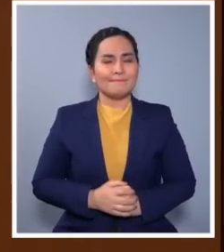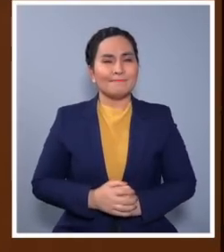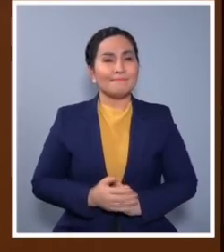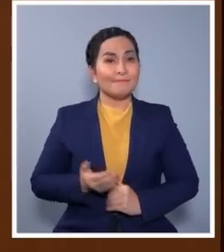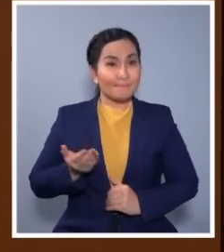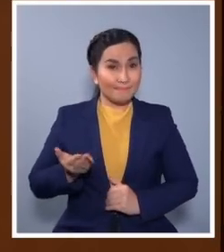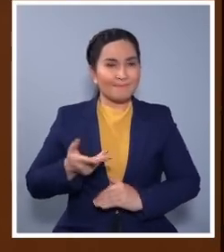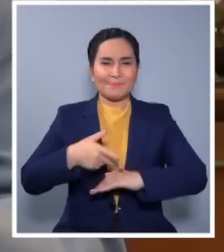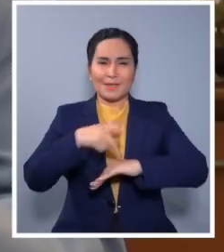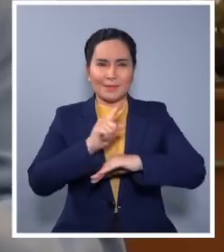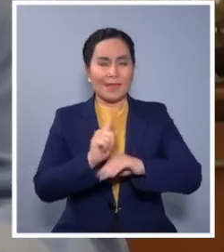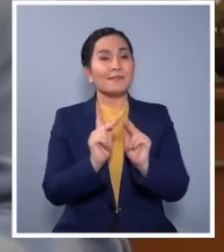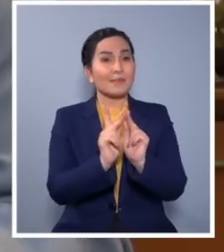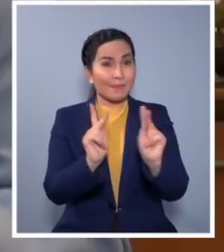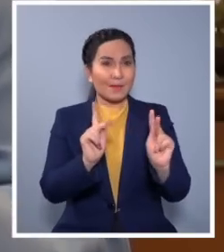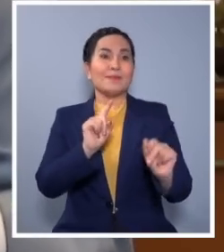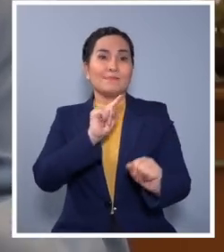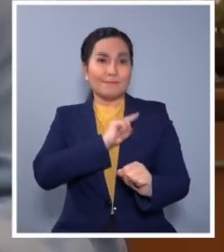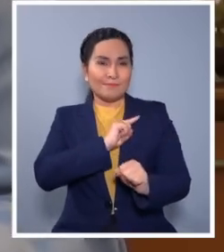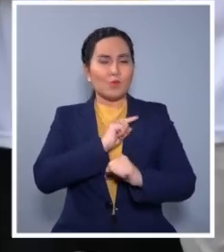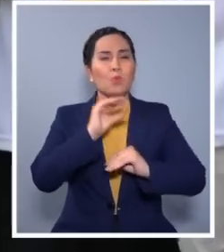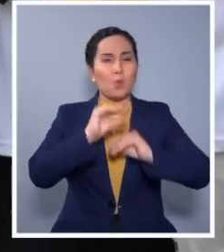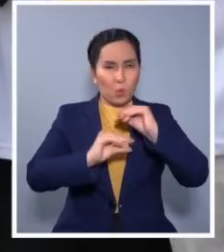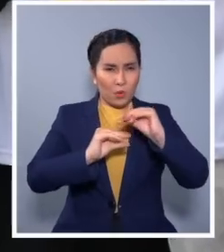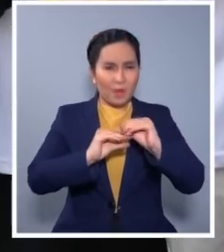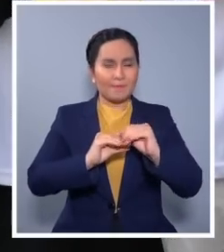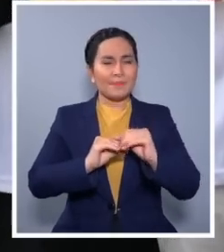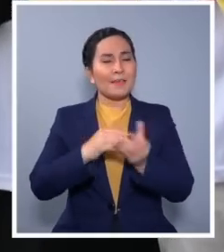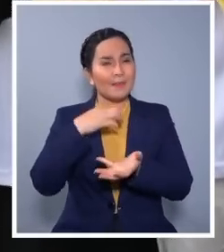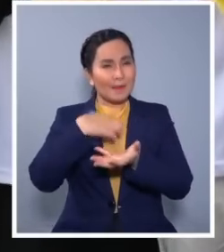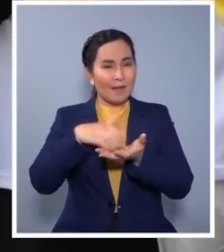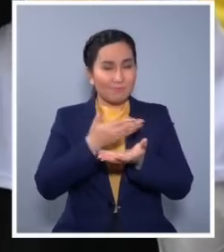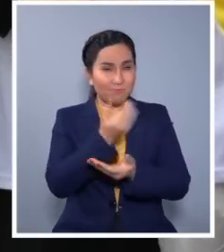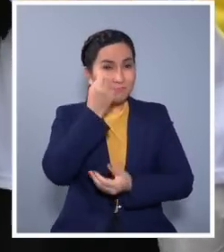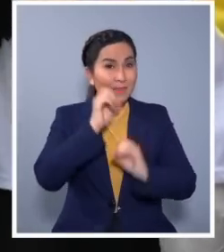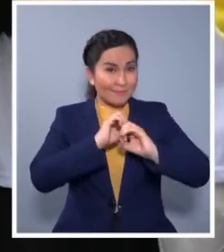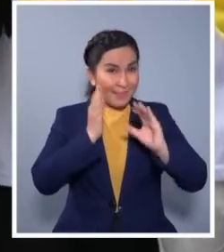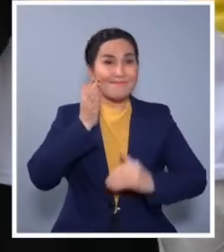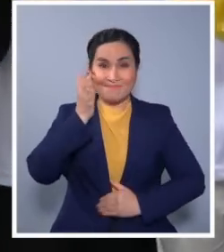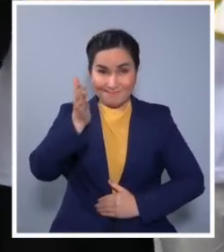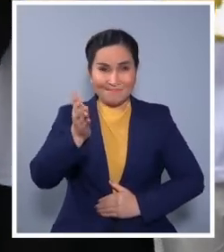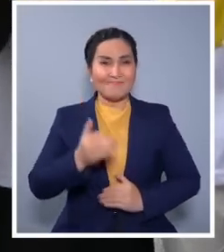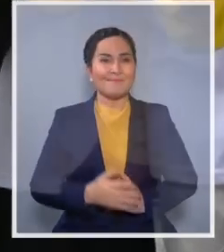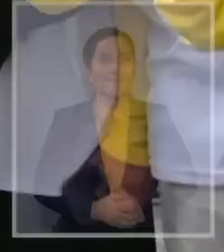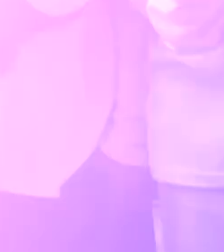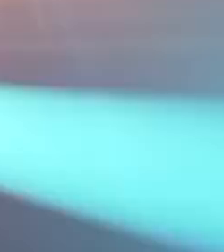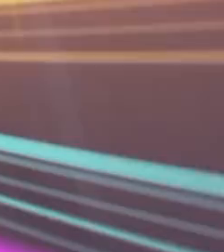นท์ประธานคณะกรรมการอำนวยการในโครงการนี้จะไขความกระจ่างในช่วงหน้า